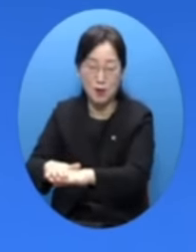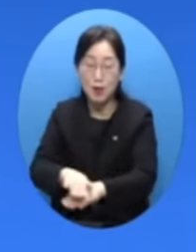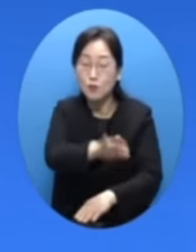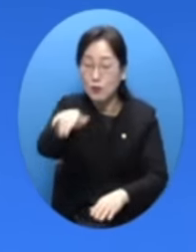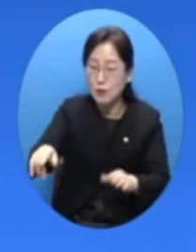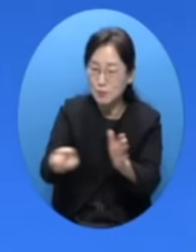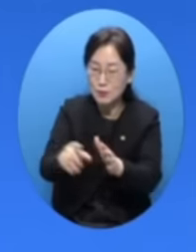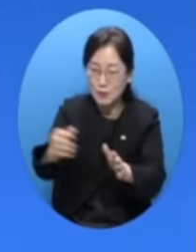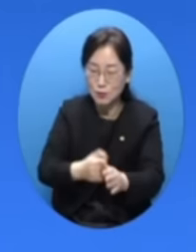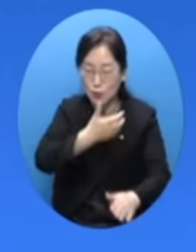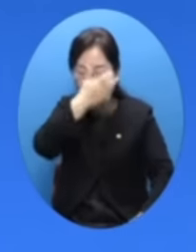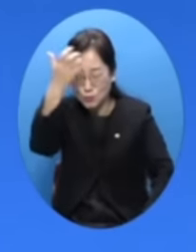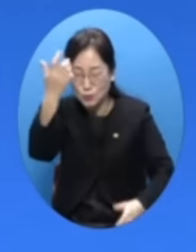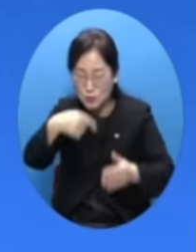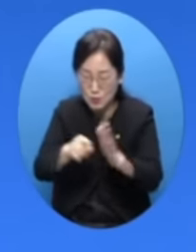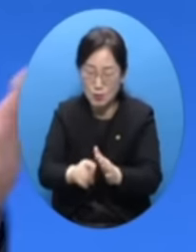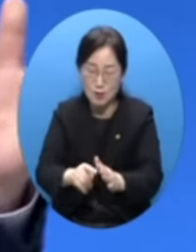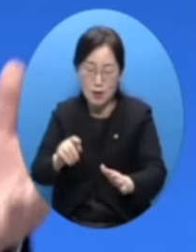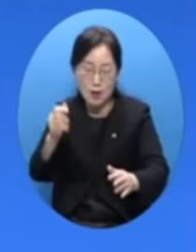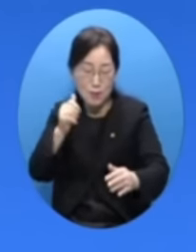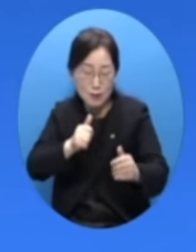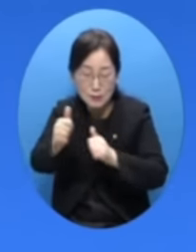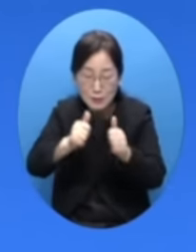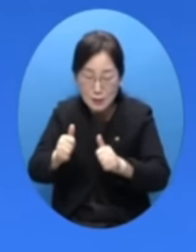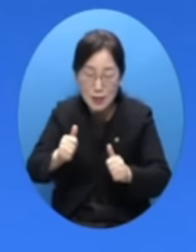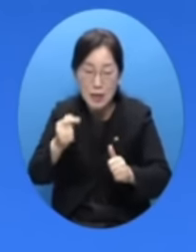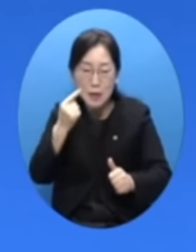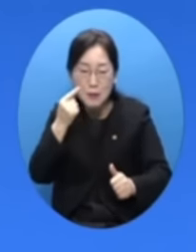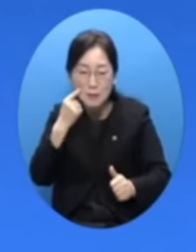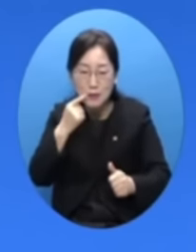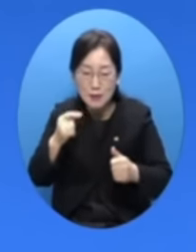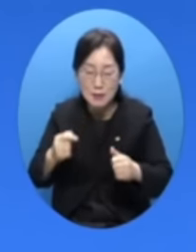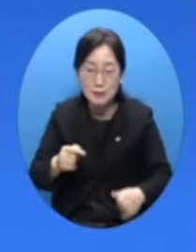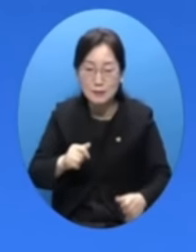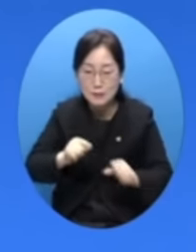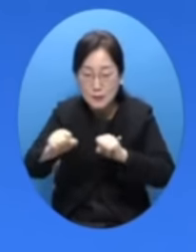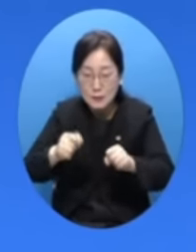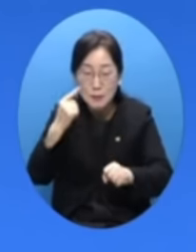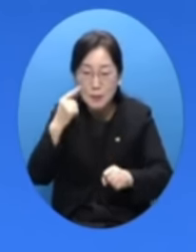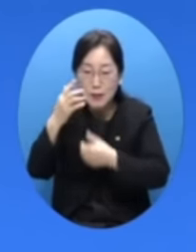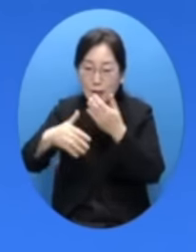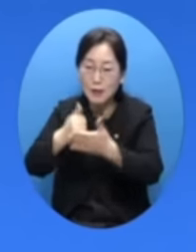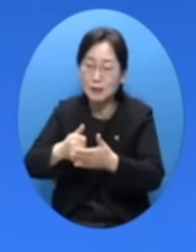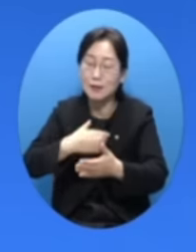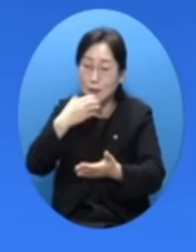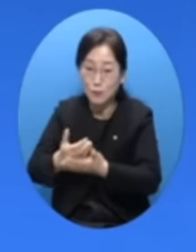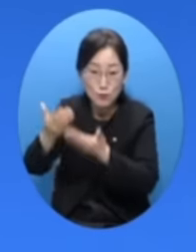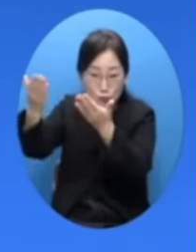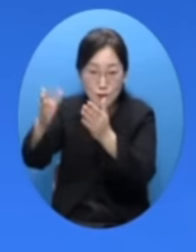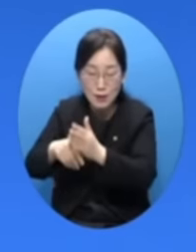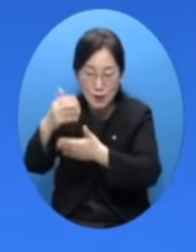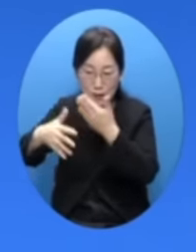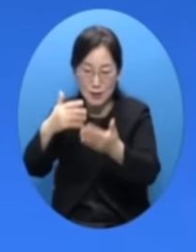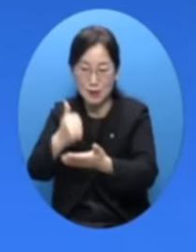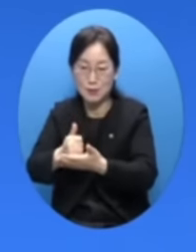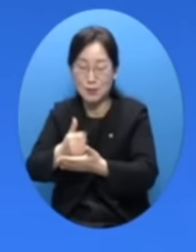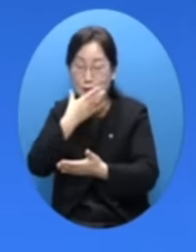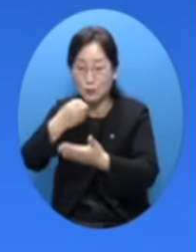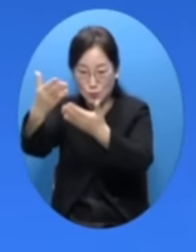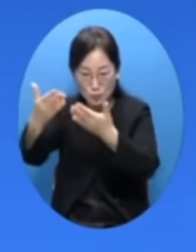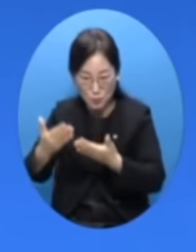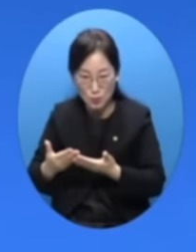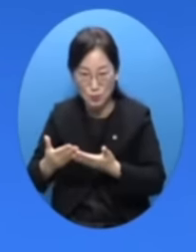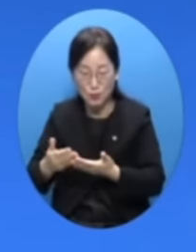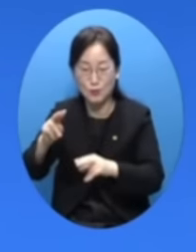꿈을 이루려고 해서 도전하고 또 도전하고 믿음이 성장하여 하나님의 마음에 감동을 드릴 때가 되면 그 야훼의 이레의